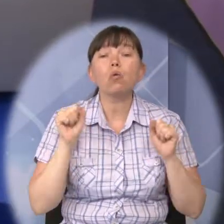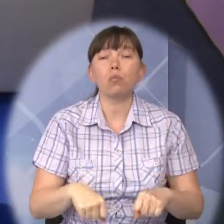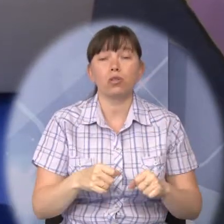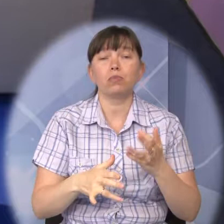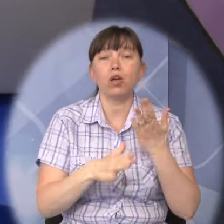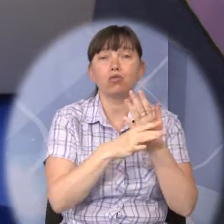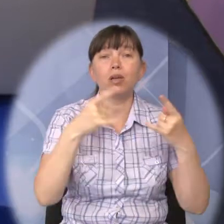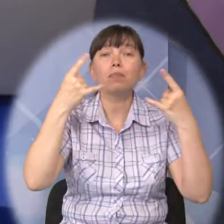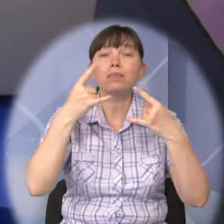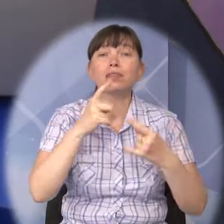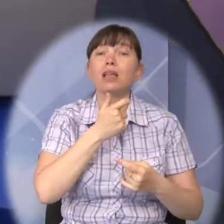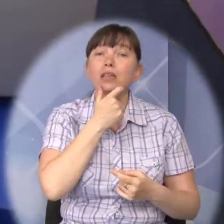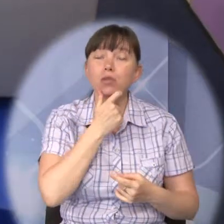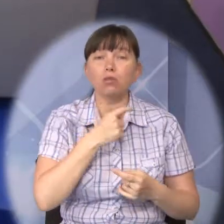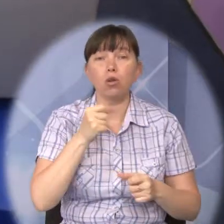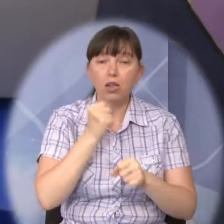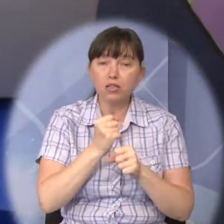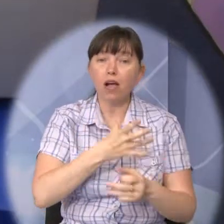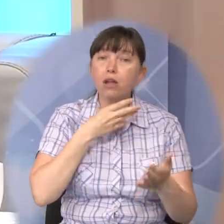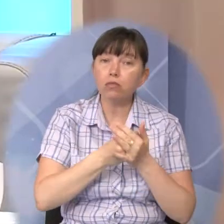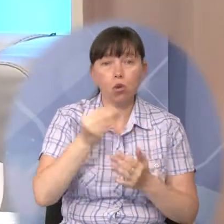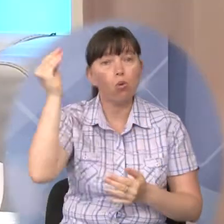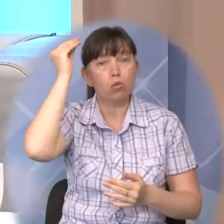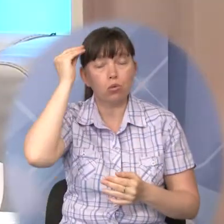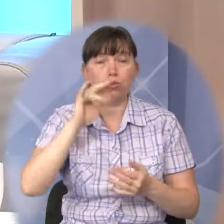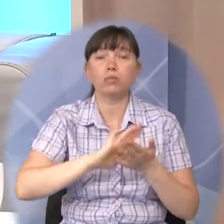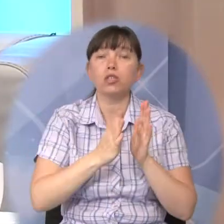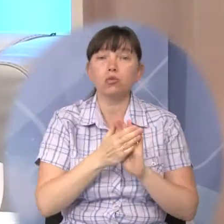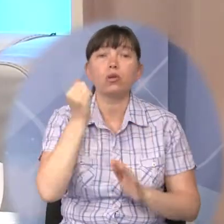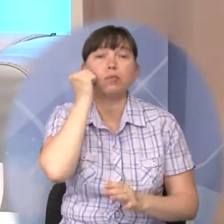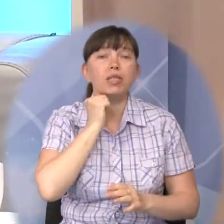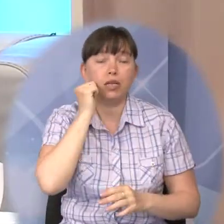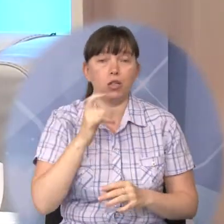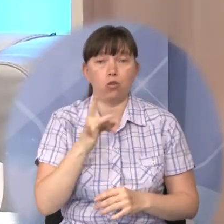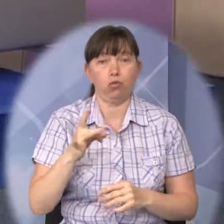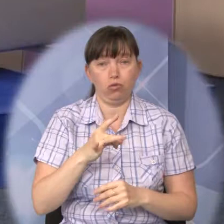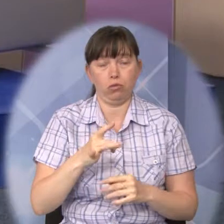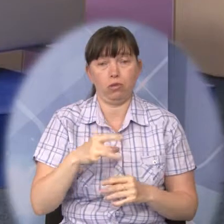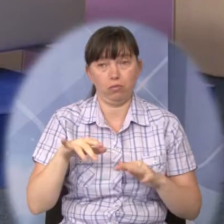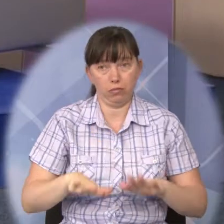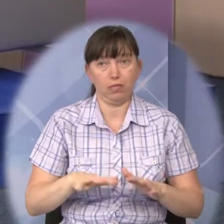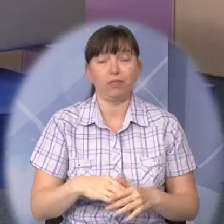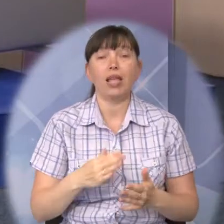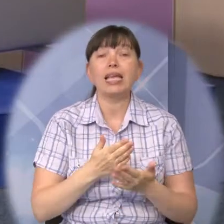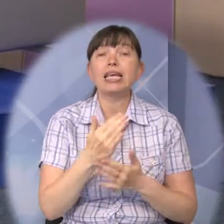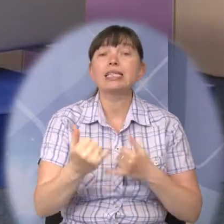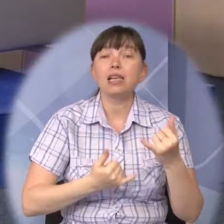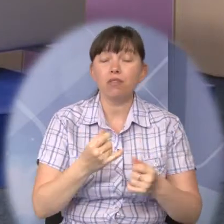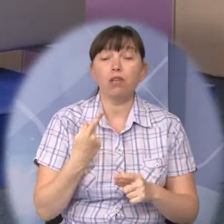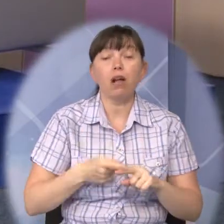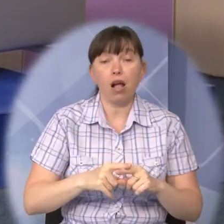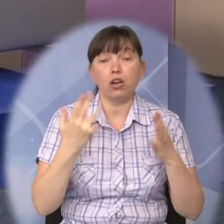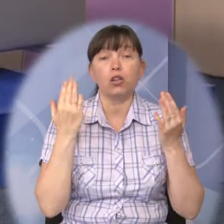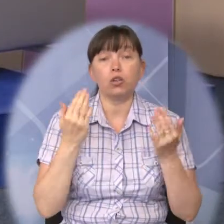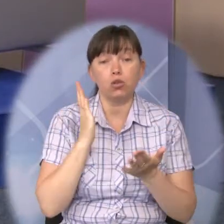ajutăm și telespectatorii să-și tragă niște concluzii proprii despre situația bătrânilor din regiunile țării. Serviciile care sunt